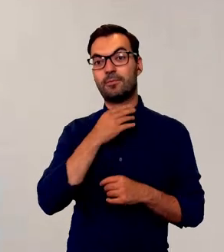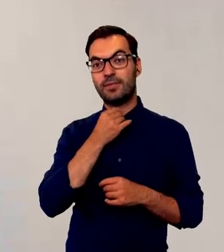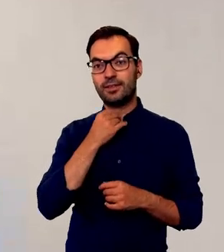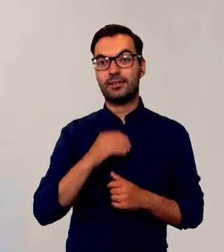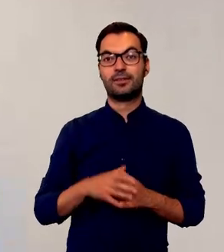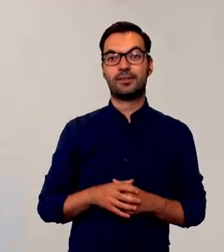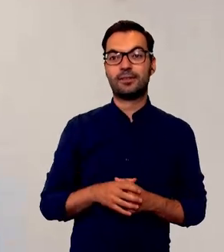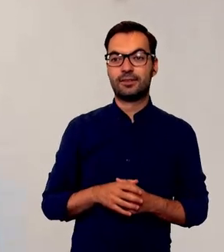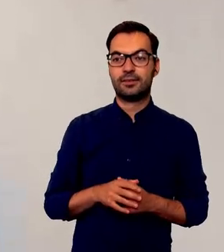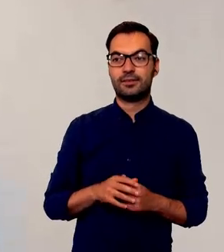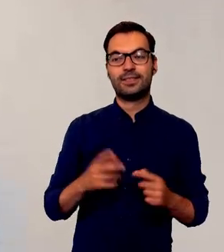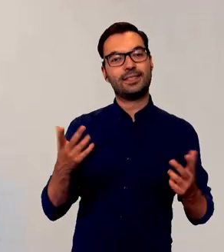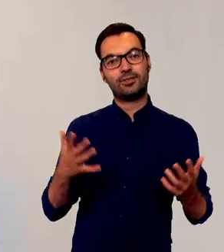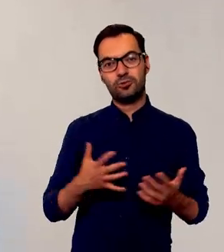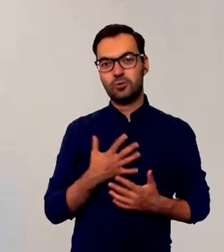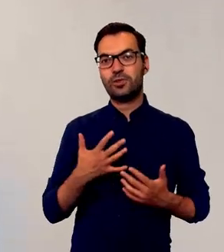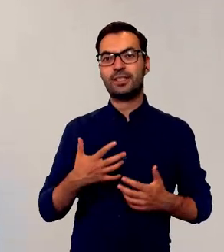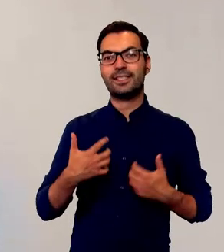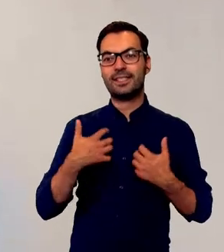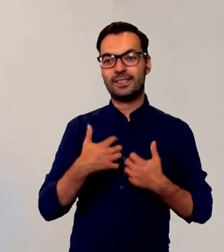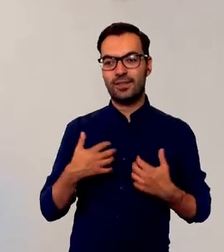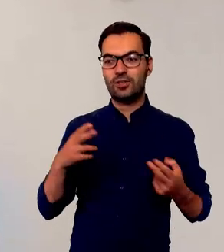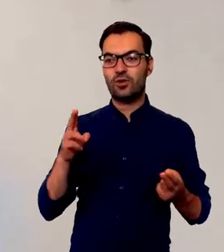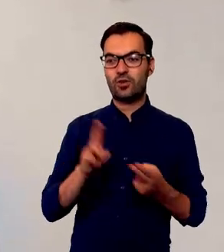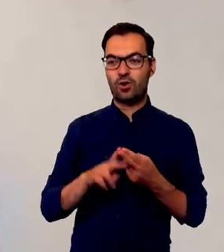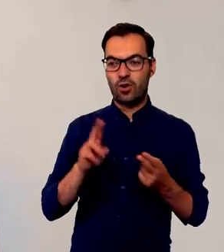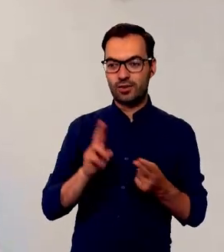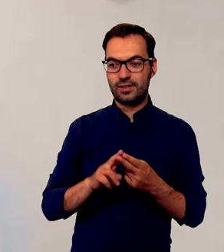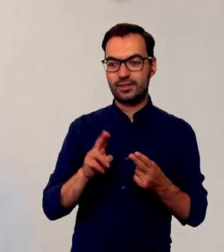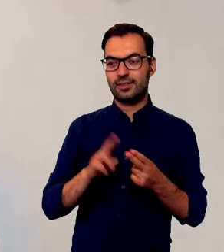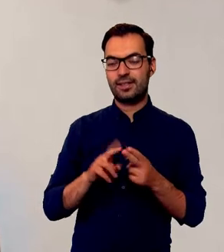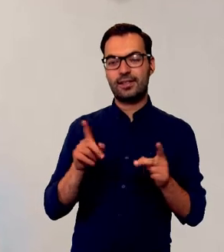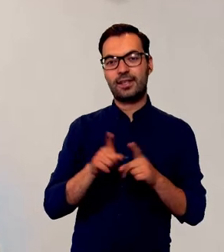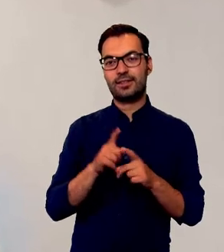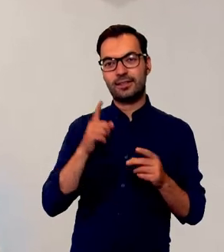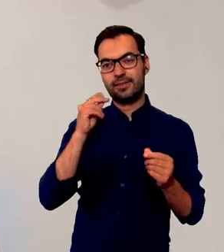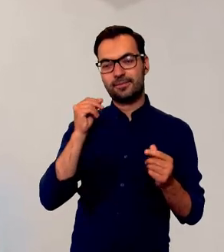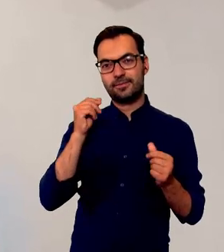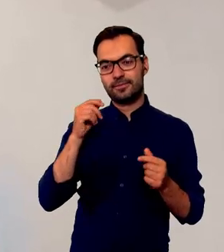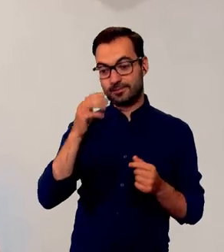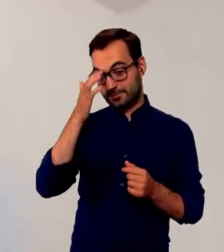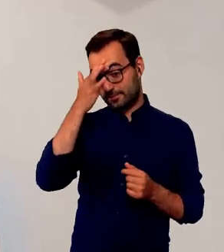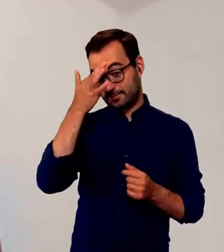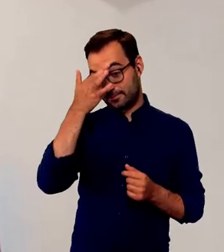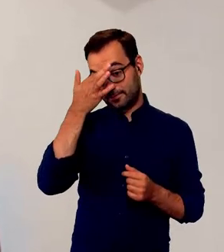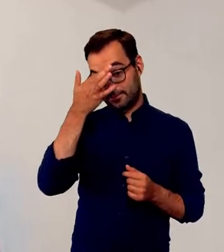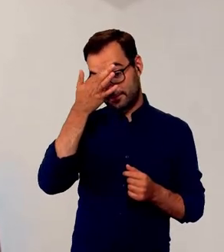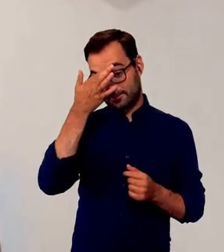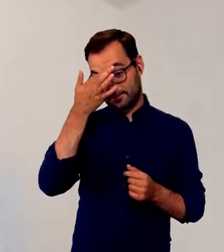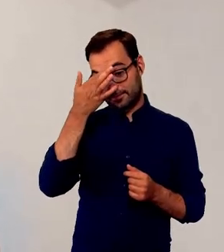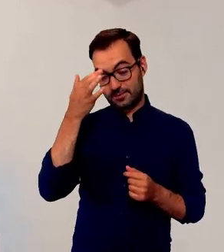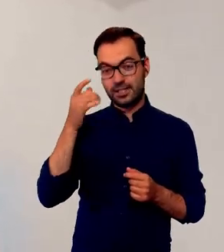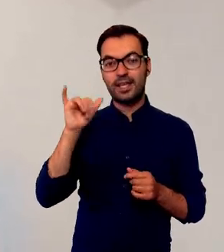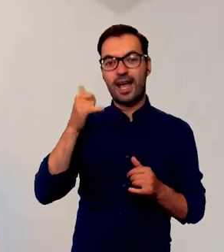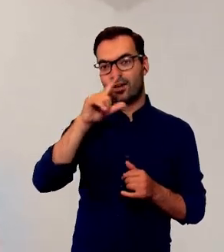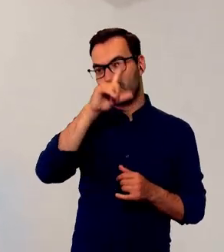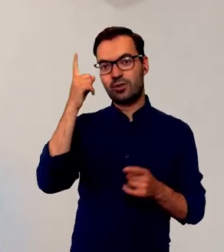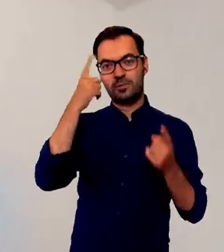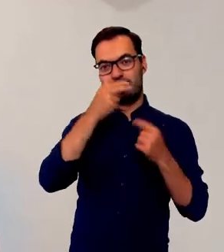że ten kontakt ze zwierzętami i tak, wiesz, z perspektywy patrzenia właśnie kota na